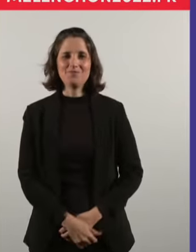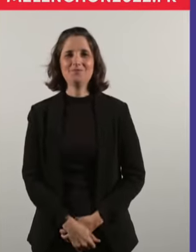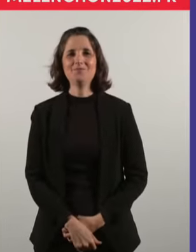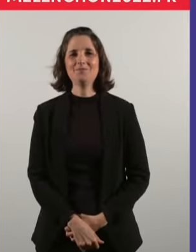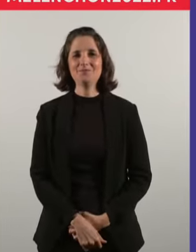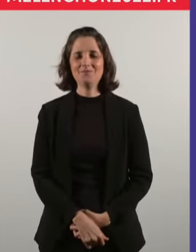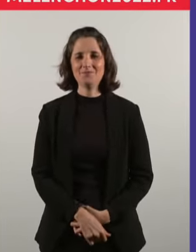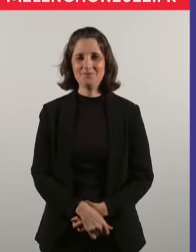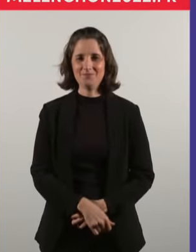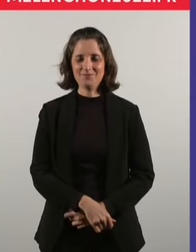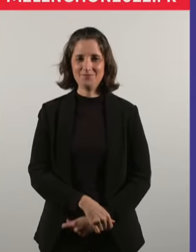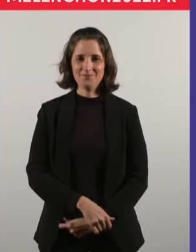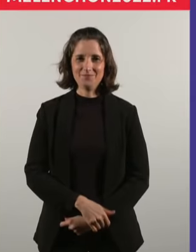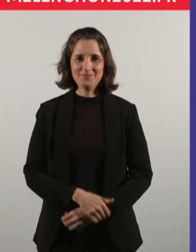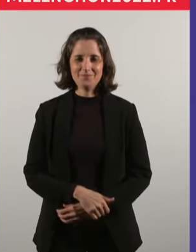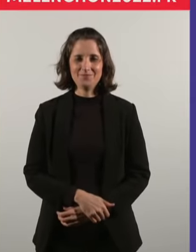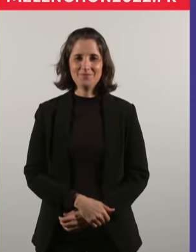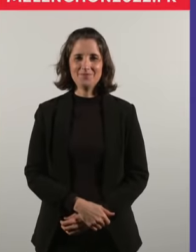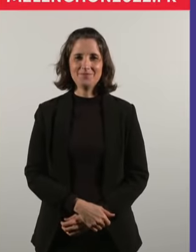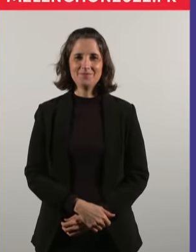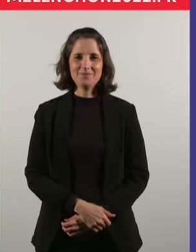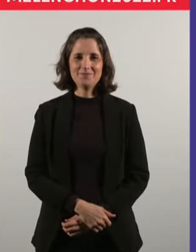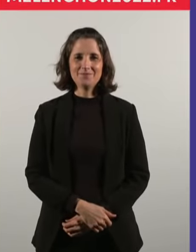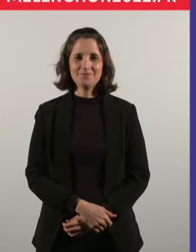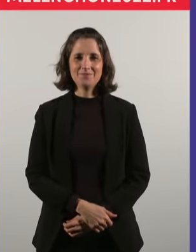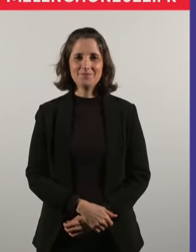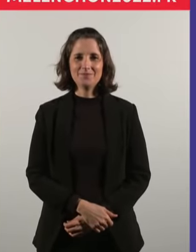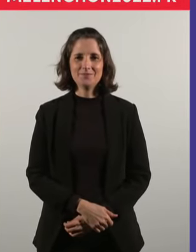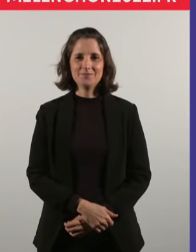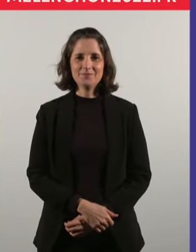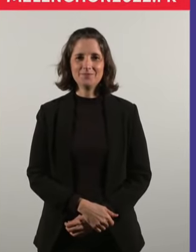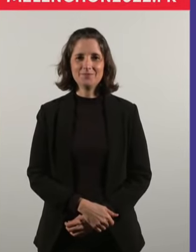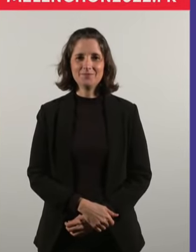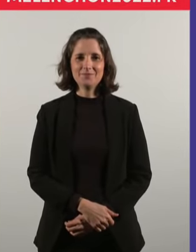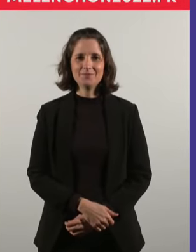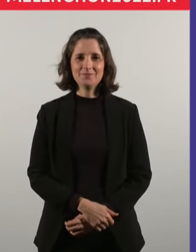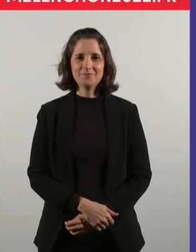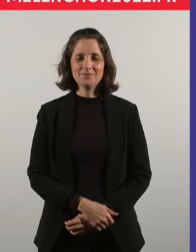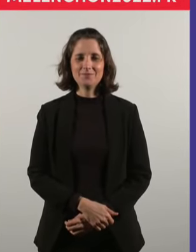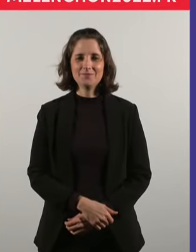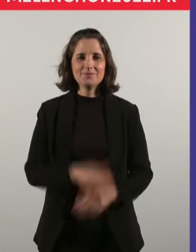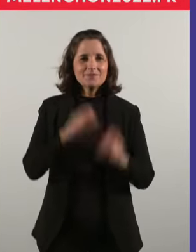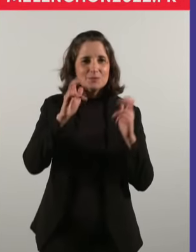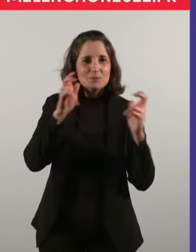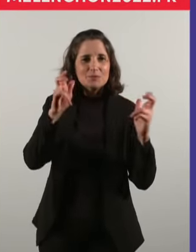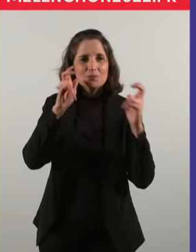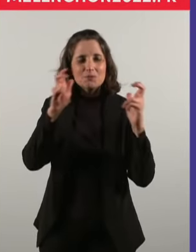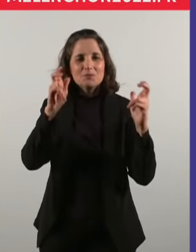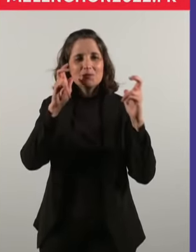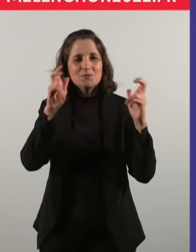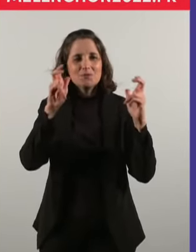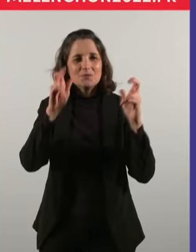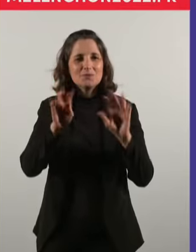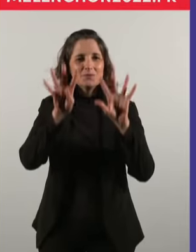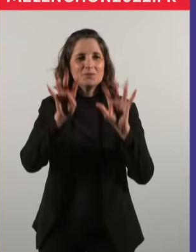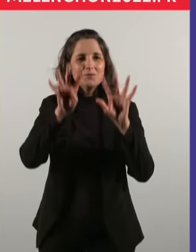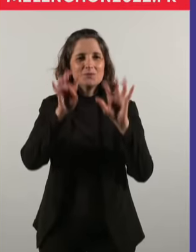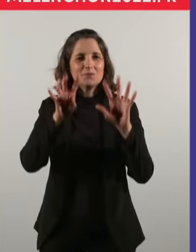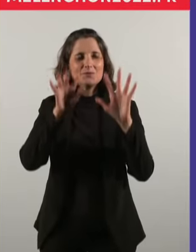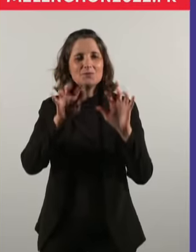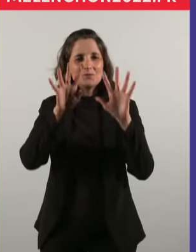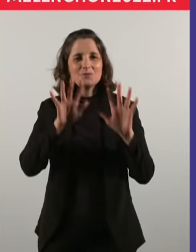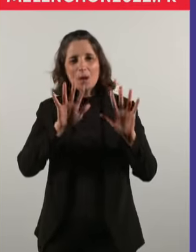Le cri de l'expédition des 10 000, réapercevant la mer des mondes, la mer Méditerranée.